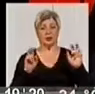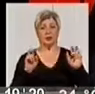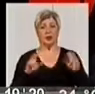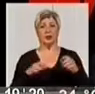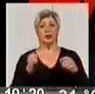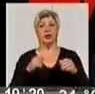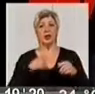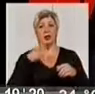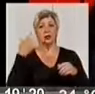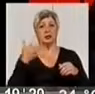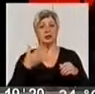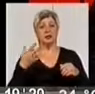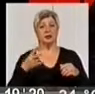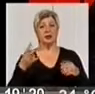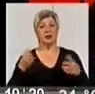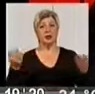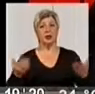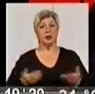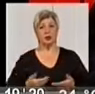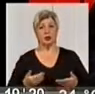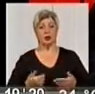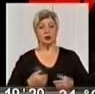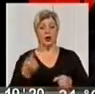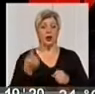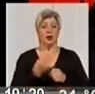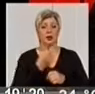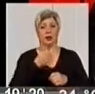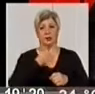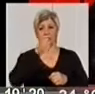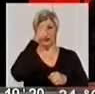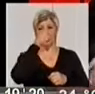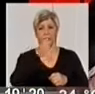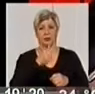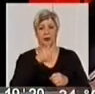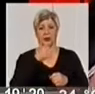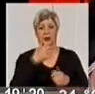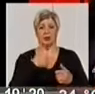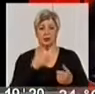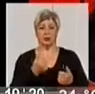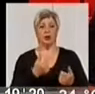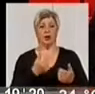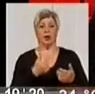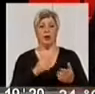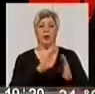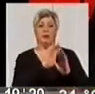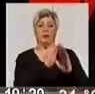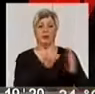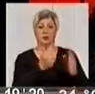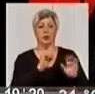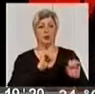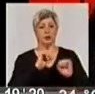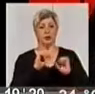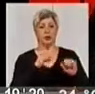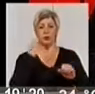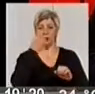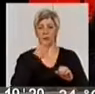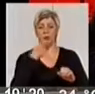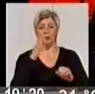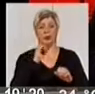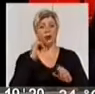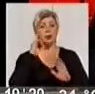визначаємо серйозну тему, запрошуємо керівну особу, і у неї дізнаємось